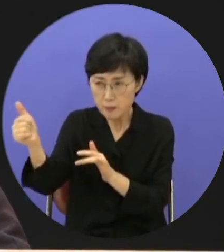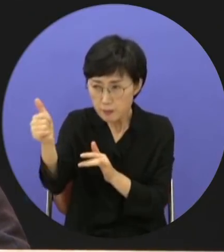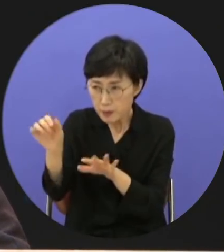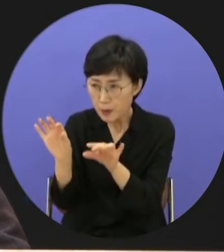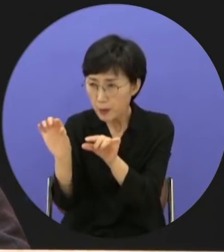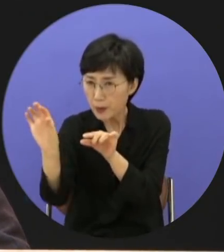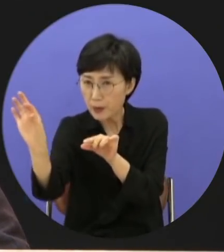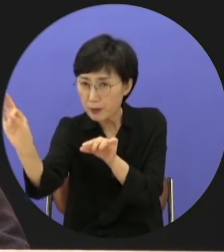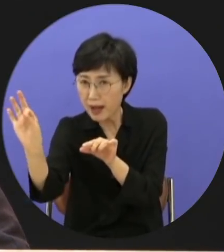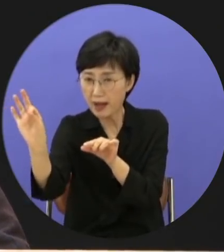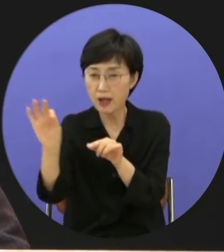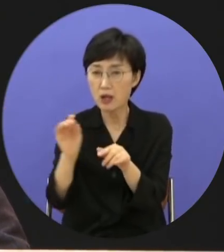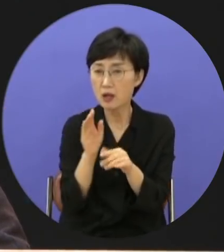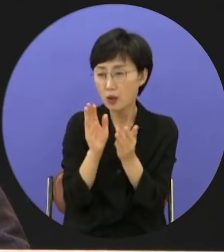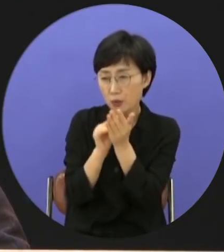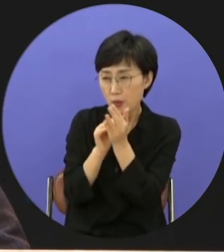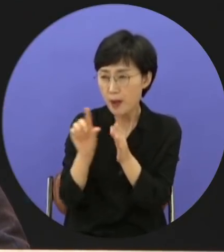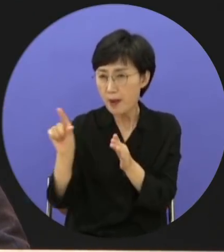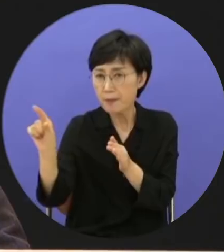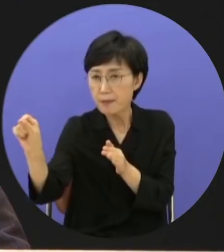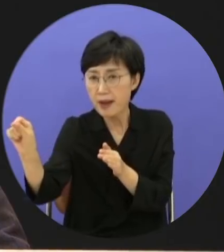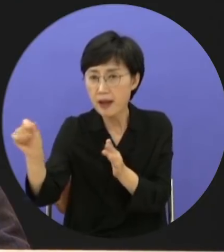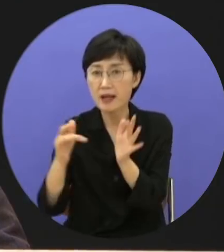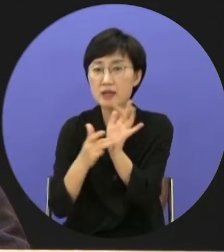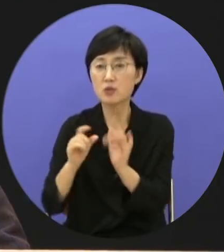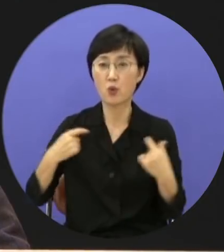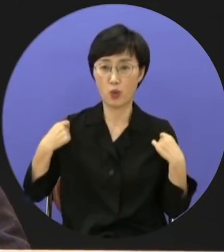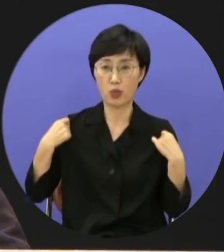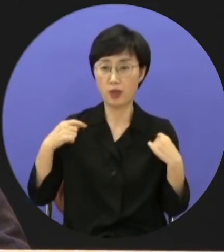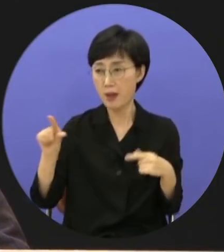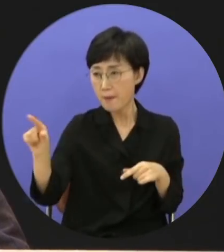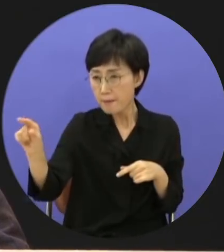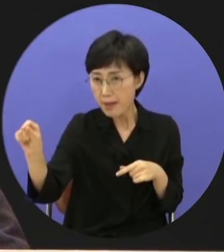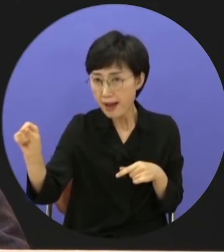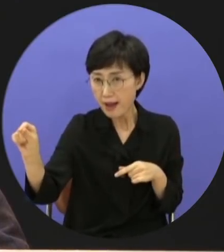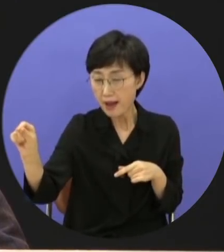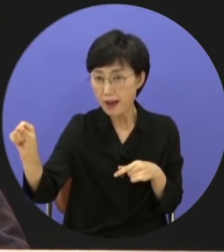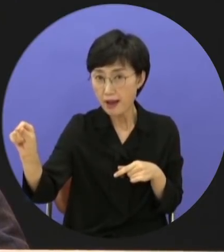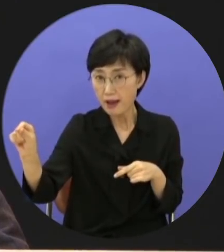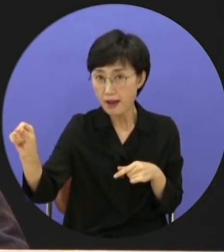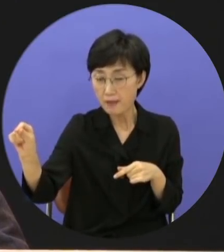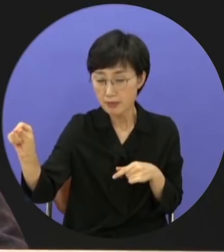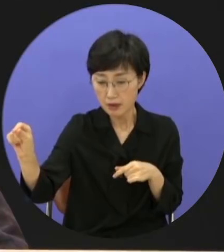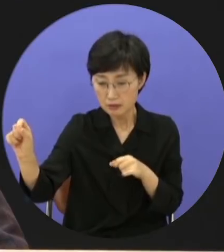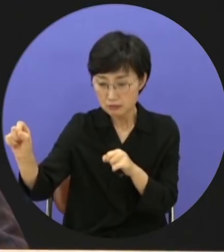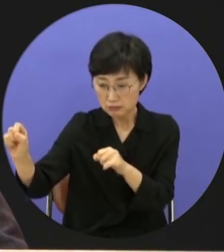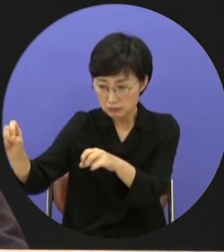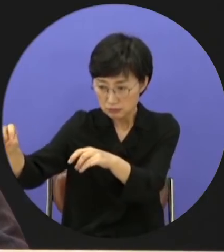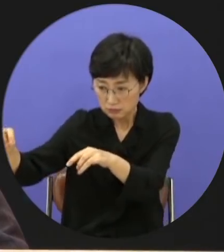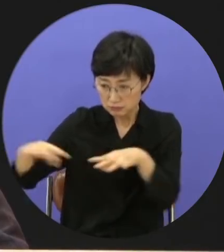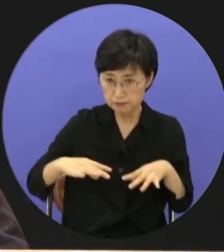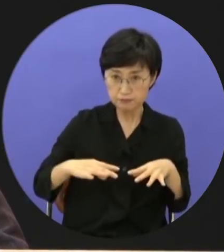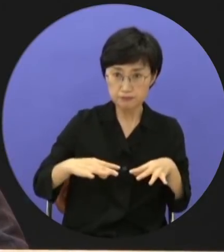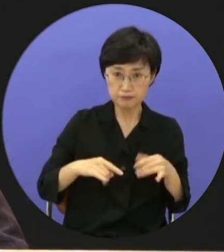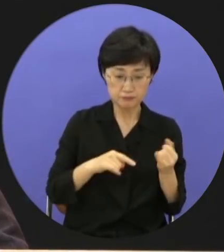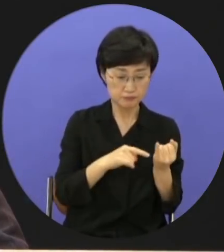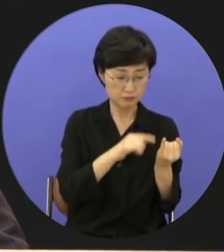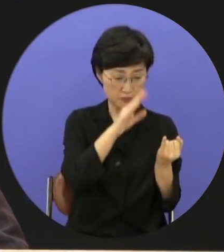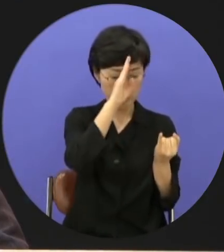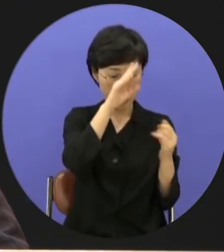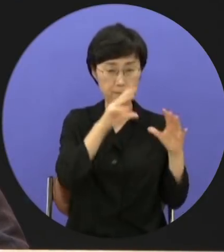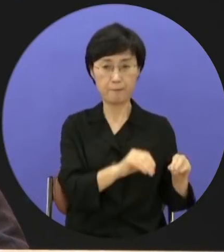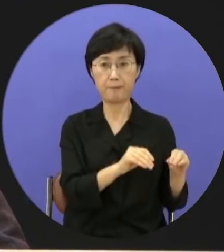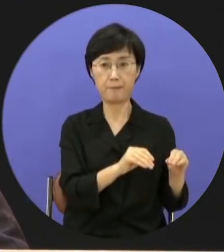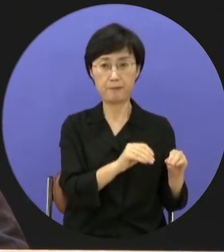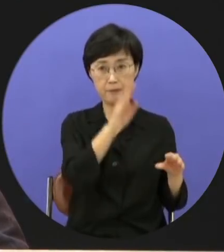recorded in the Bible, but she took hold of the garment, the outer garment of Jesus. 그때 이 여자는 치유함을 입었습니다. And at that very moment,